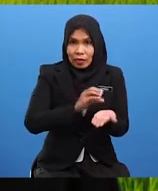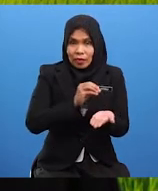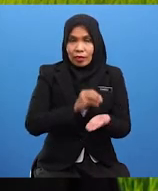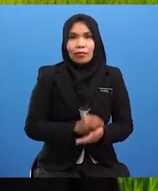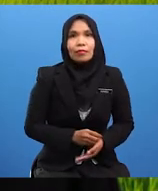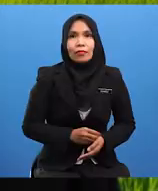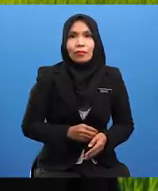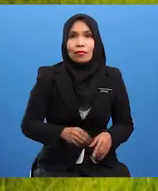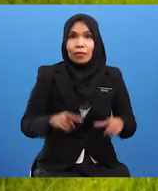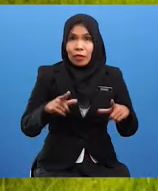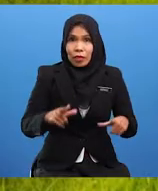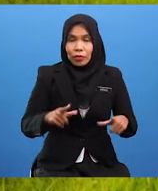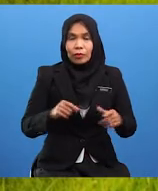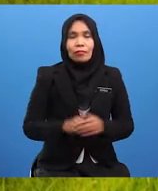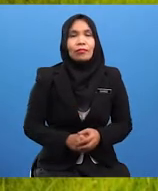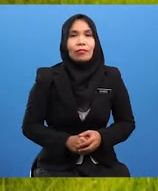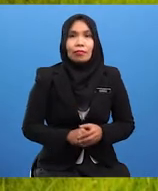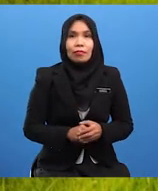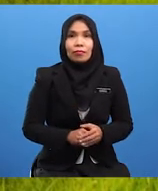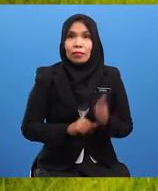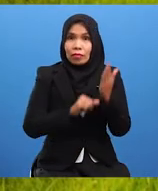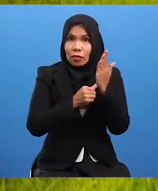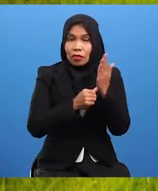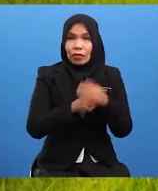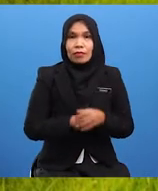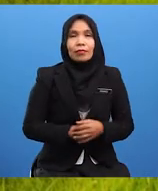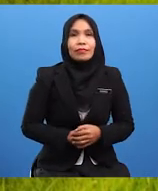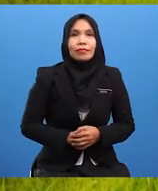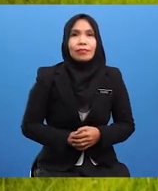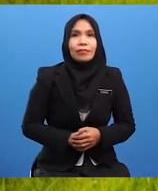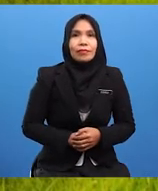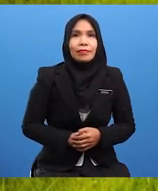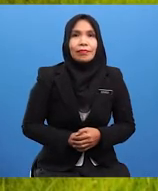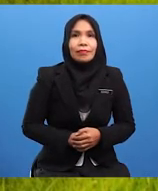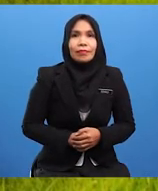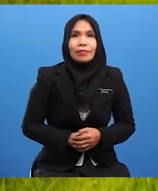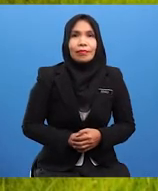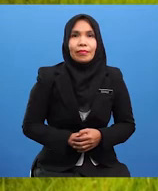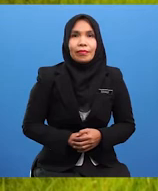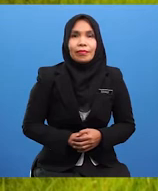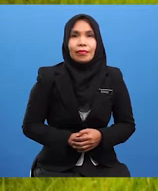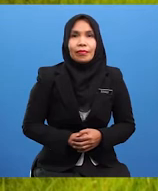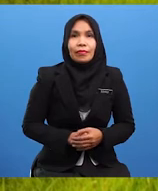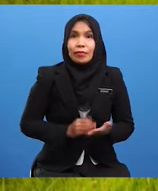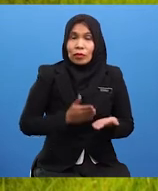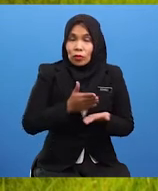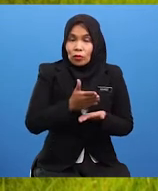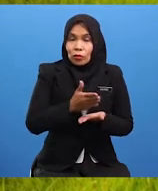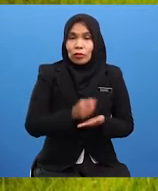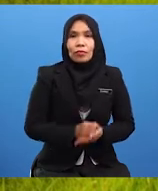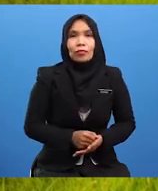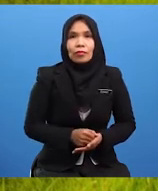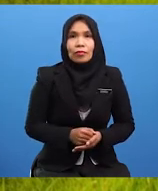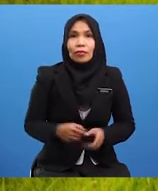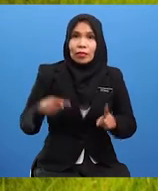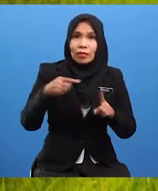kurun ke-8. Cetakan berkembang di Eropah sekitar tahun